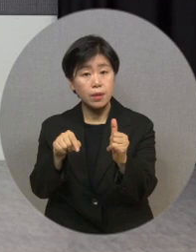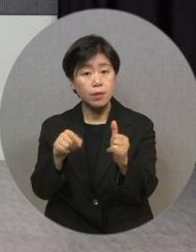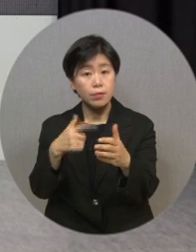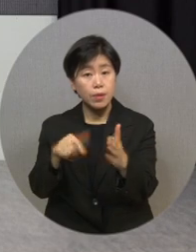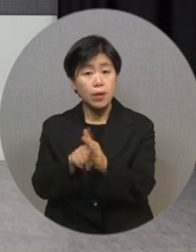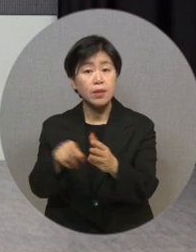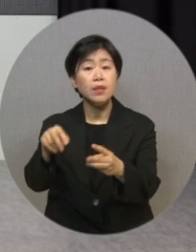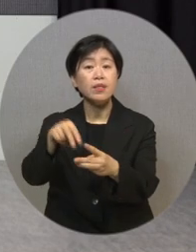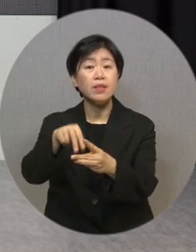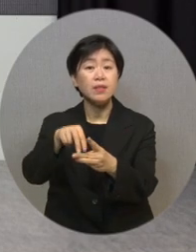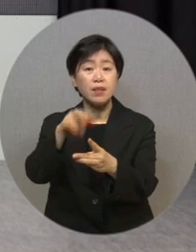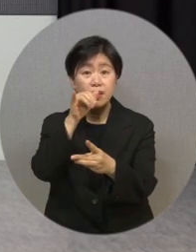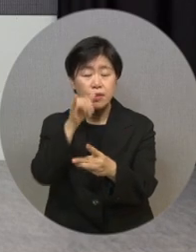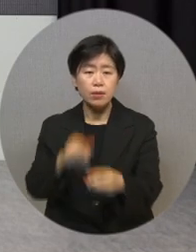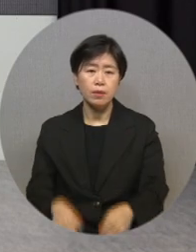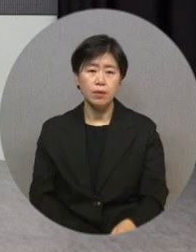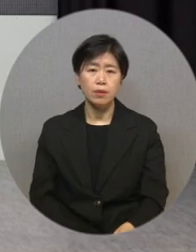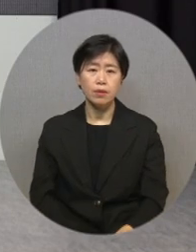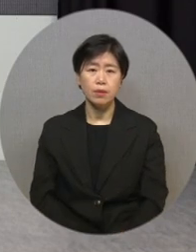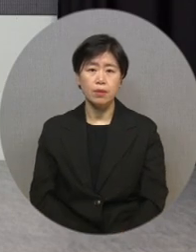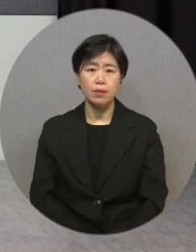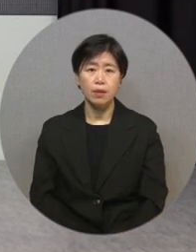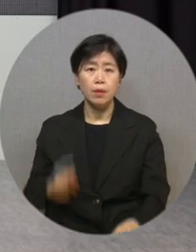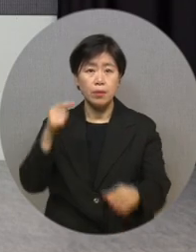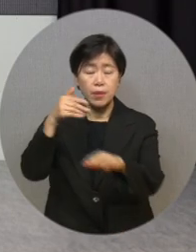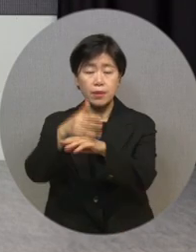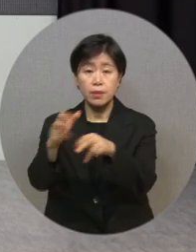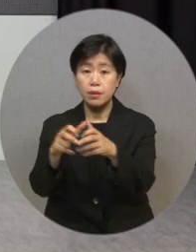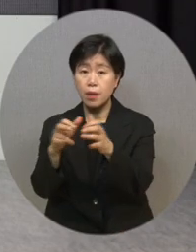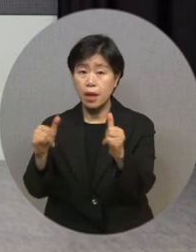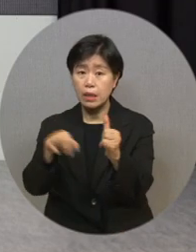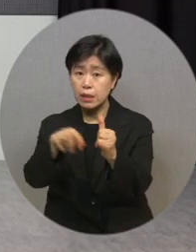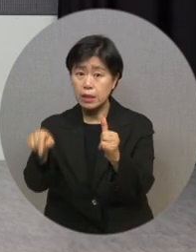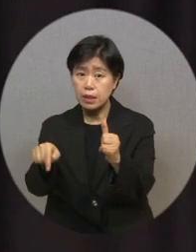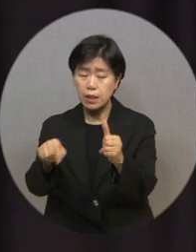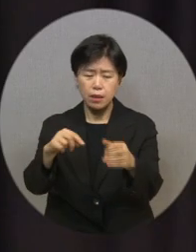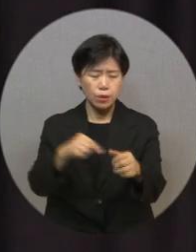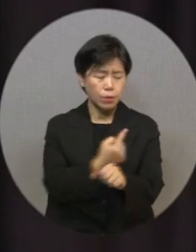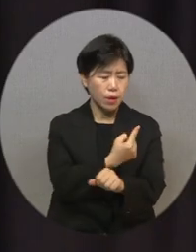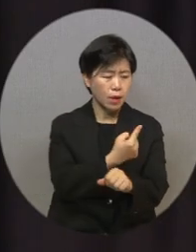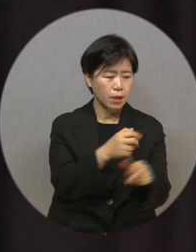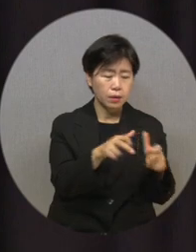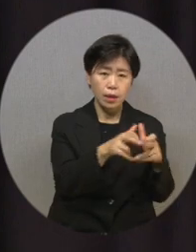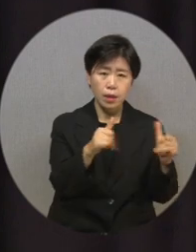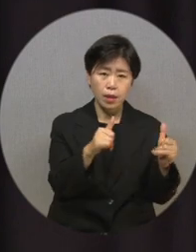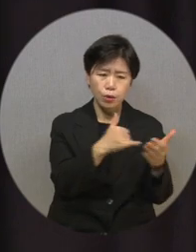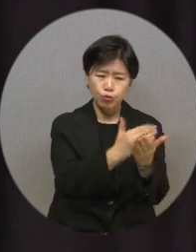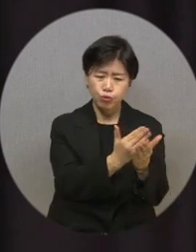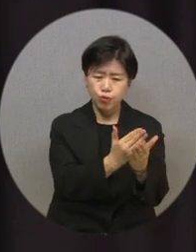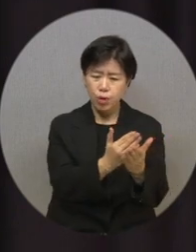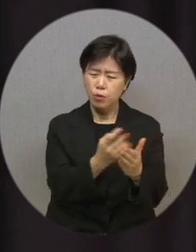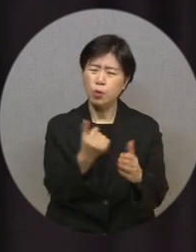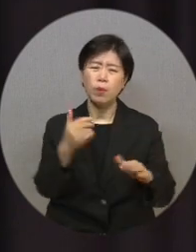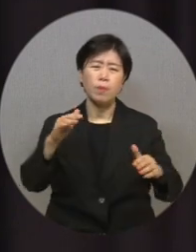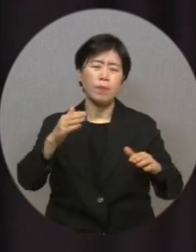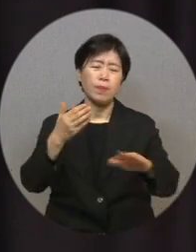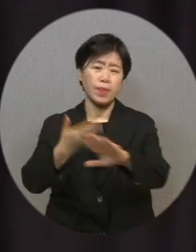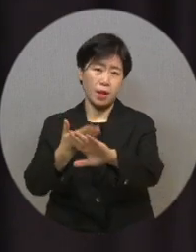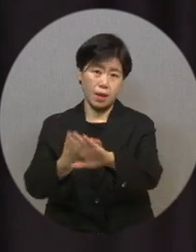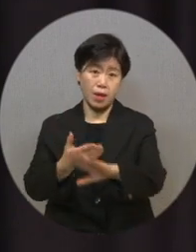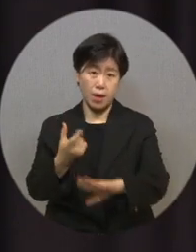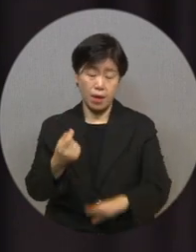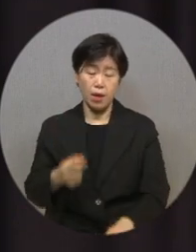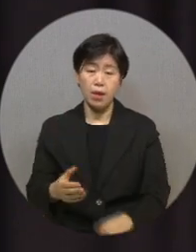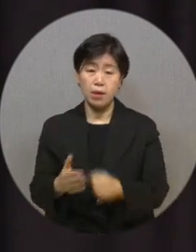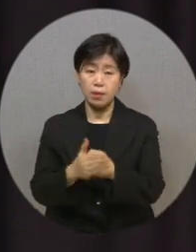특성이 좀 우리 지체나 신체적인 장애인 분들하고 좀 다릅니다 그래서 어 장애인들이 뭐 읽기 쉬운 자료라든지 아니면